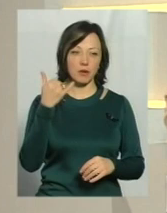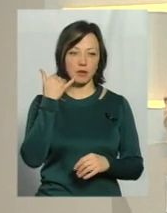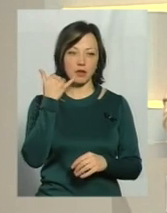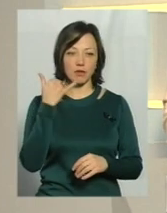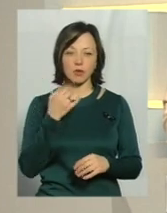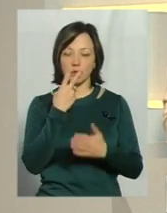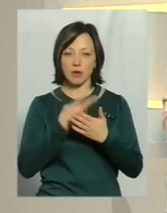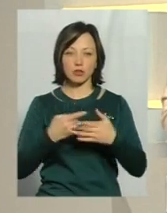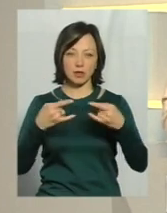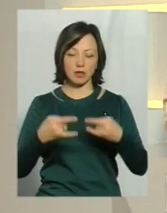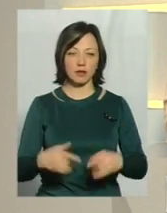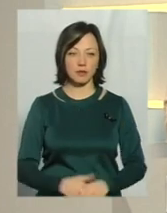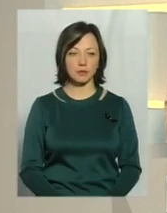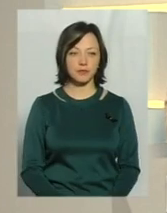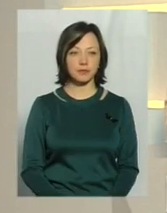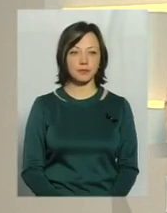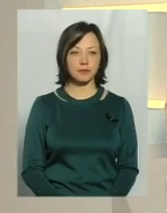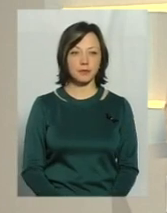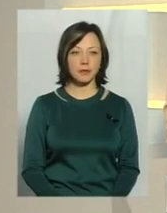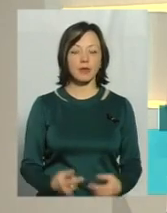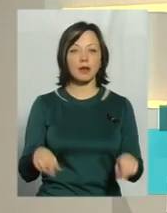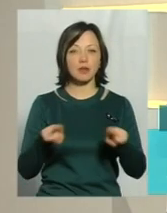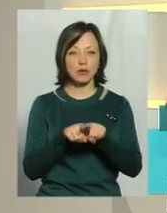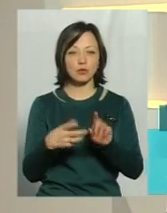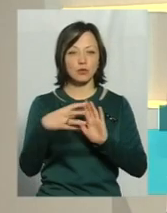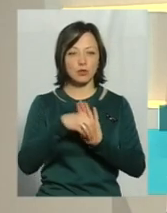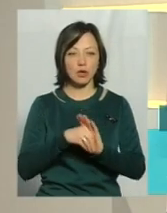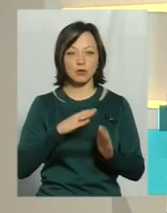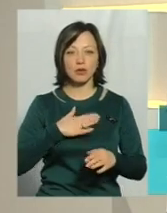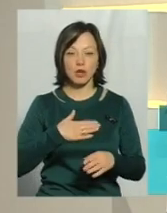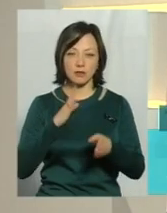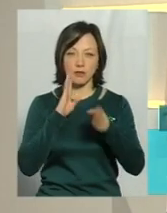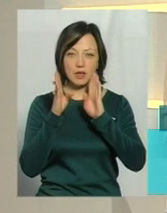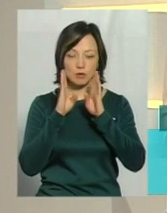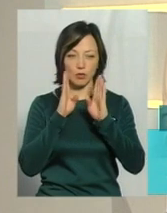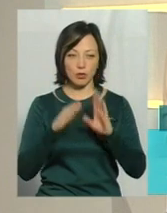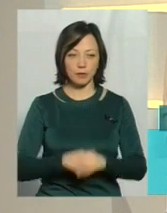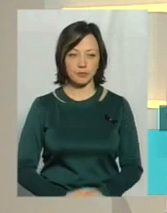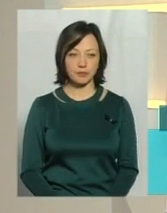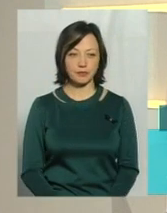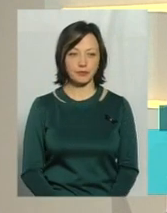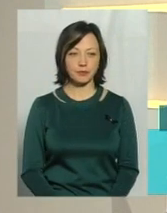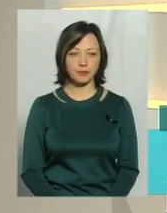телефонів, які бачите на своїх екранах. А також долучайтесь до нас у мережі Facebook. Пане Юрій, прошу. Я би